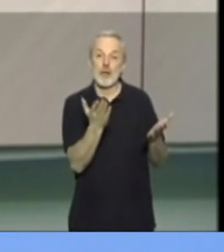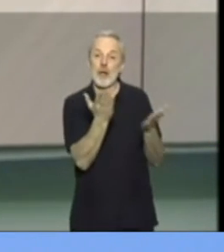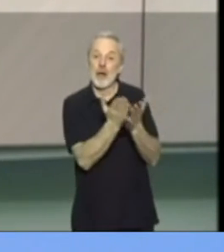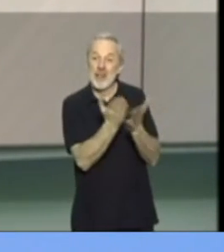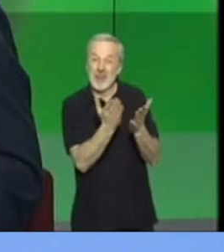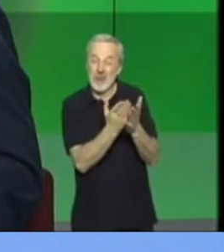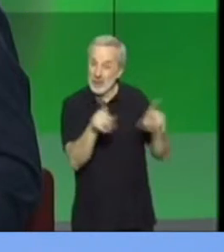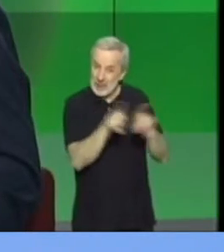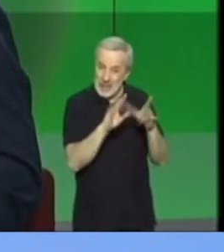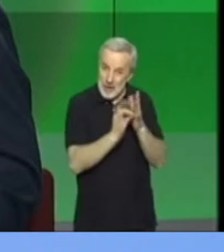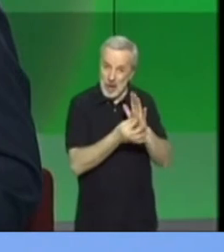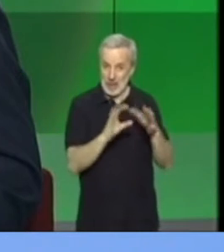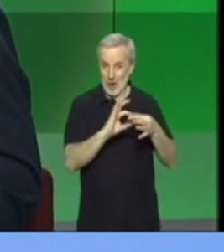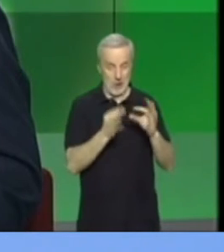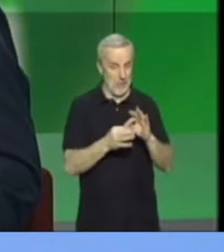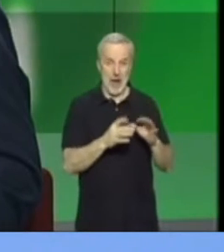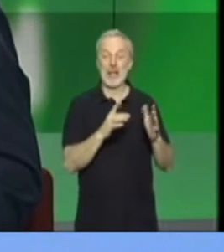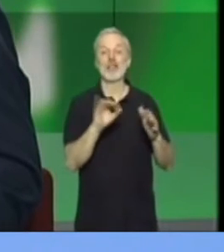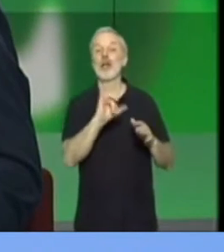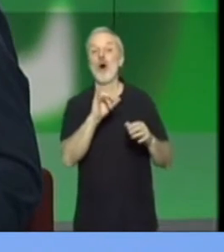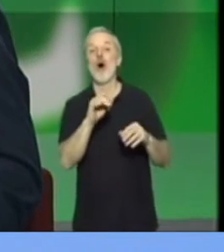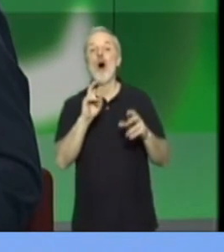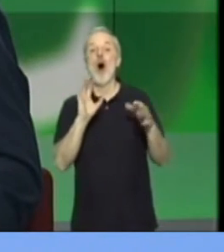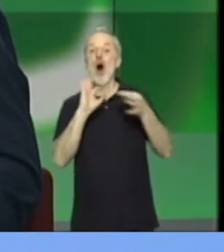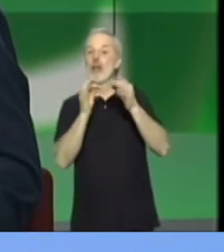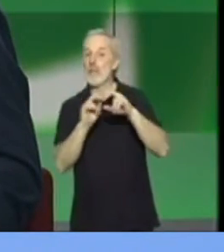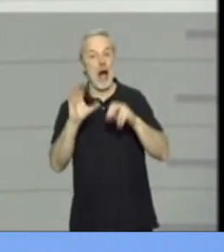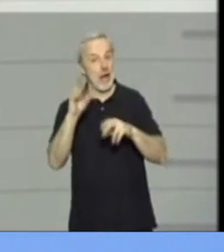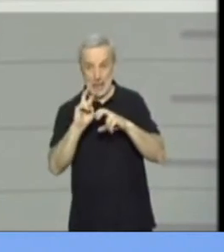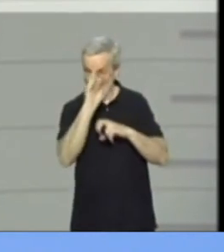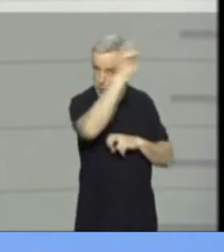a já se na ten závod velmi těším. A co se můžeme těšit tedy?